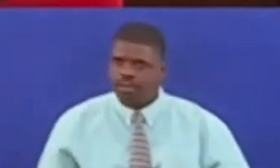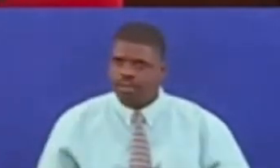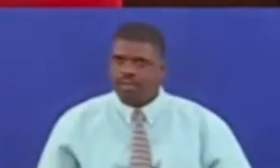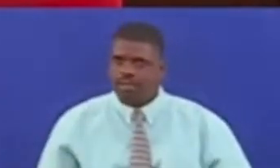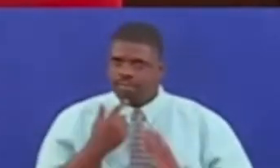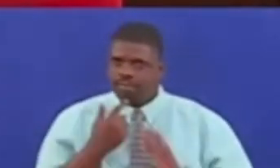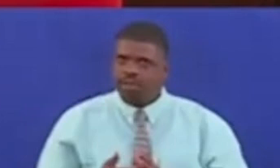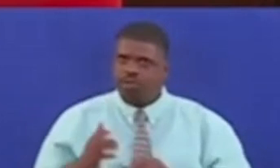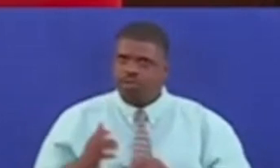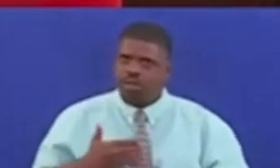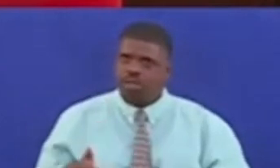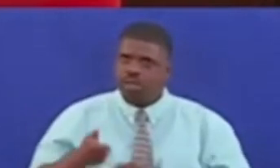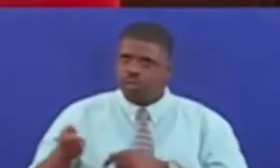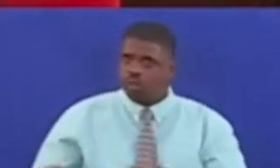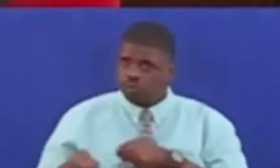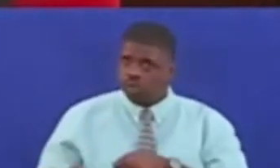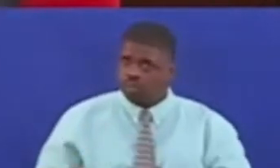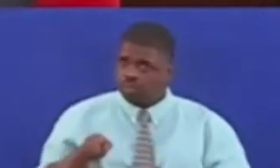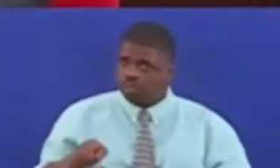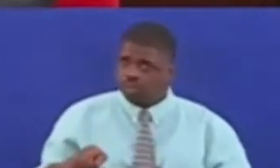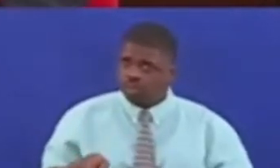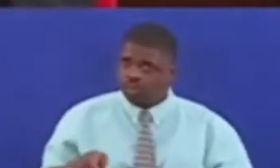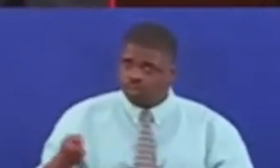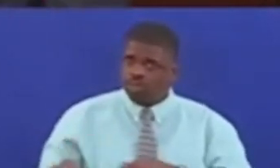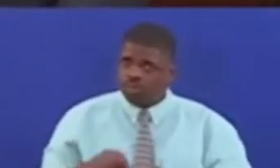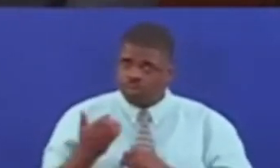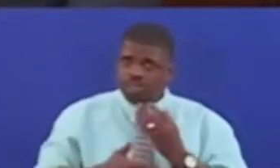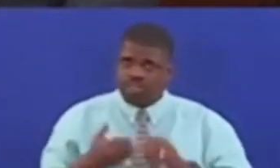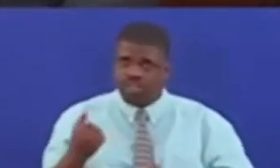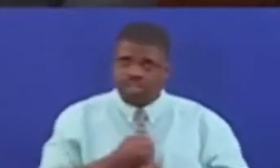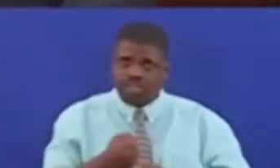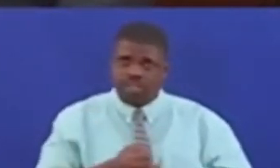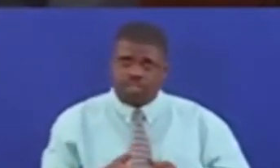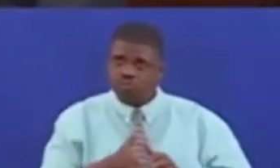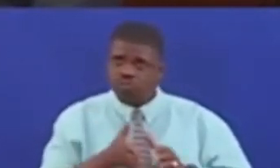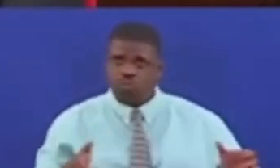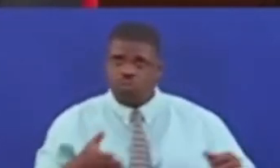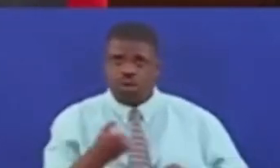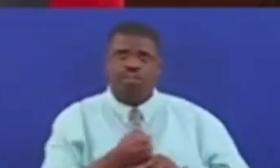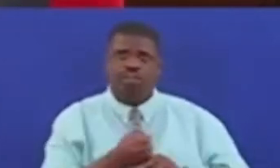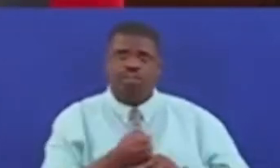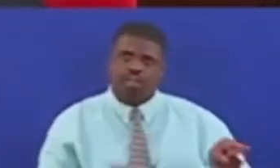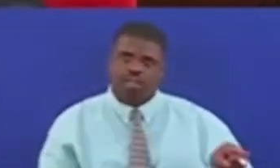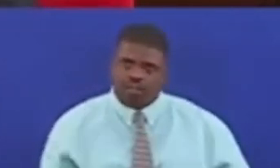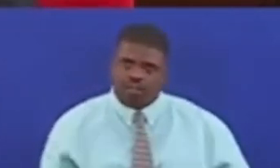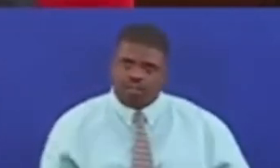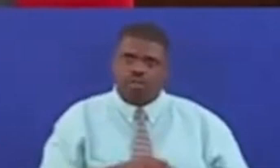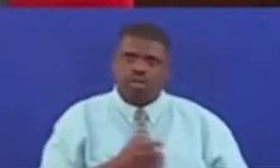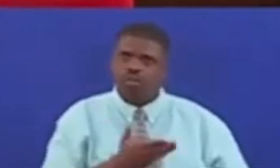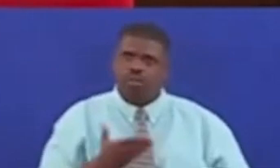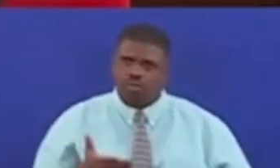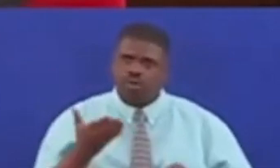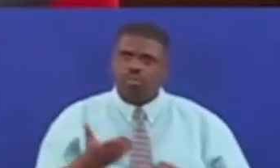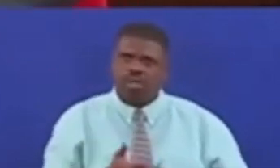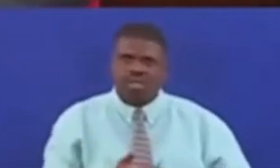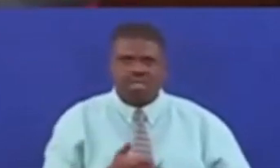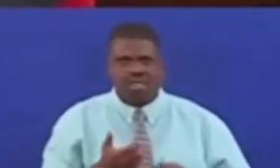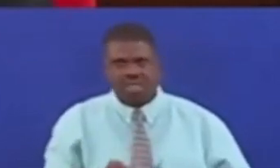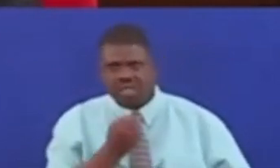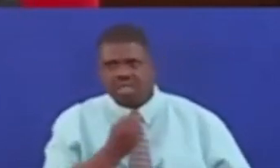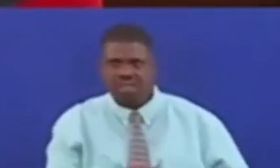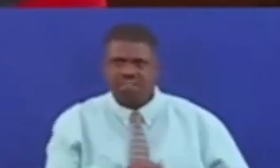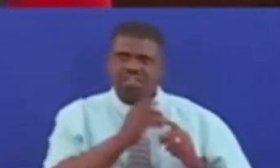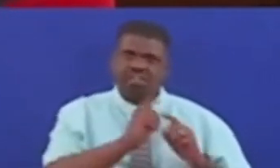Kama mnataka wakulima hawa, na wakulima wa nchi hii wanafanya kazi kubwa sana, pamoja na kwamba wakati mwingine wanapata statement za ajabu ajabu,